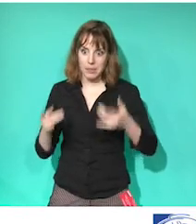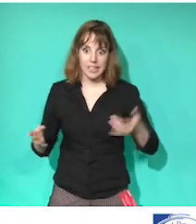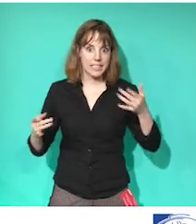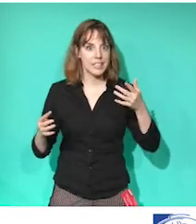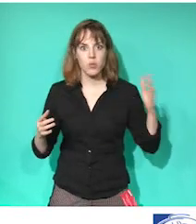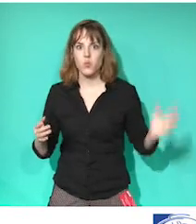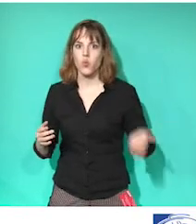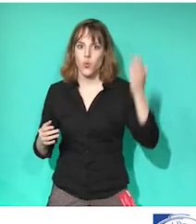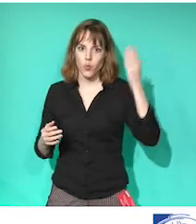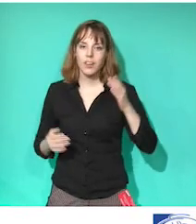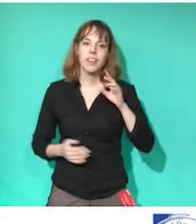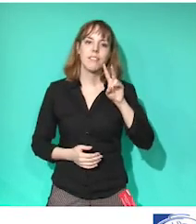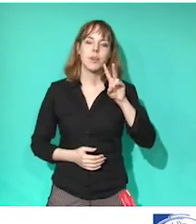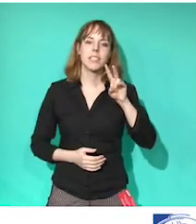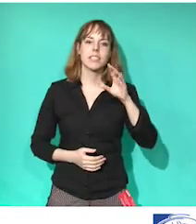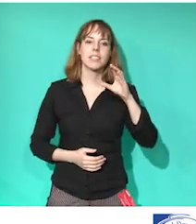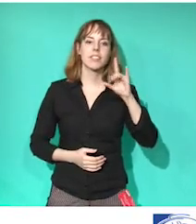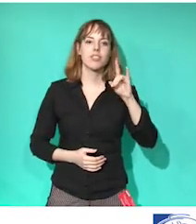Chauveau.